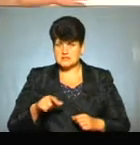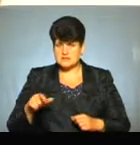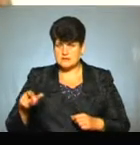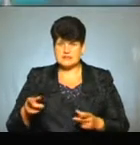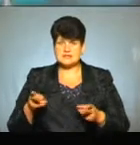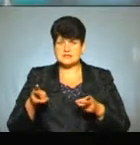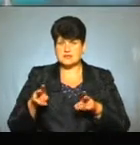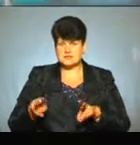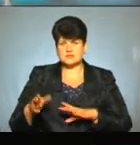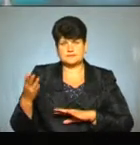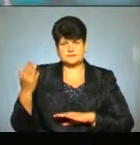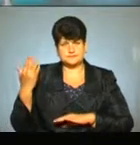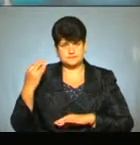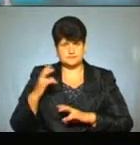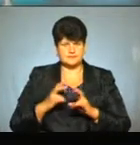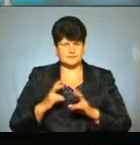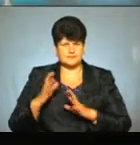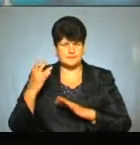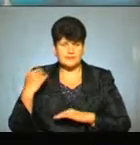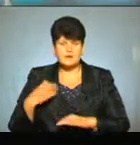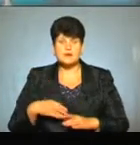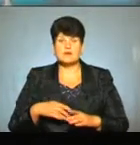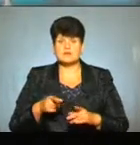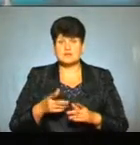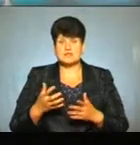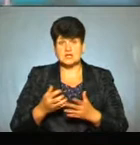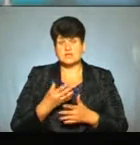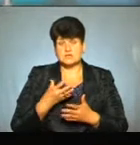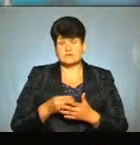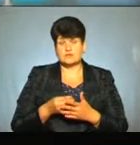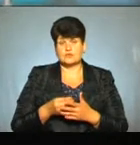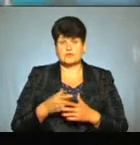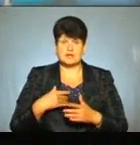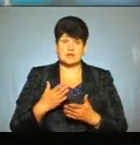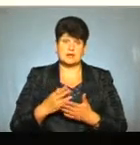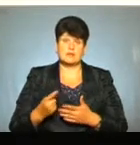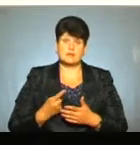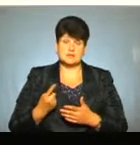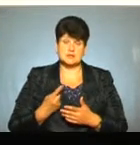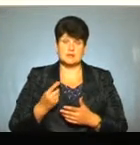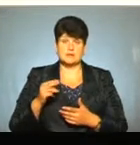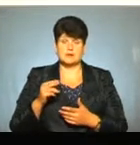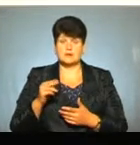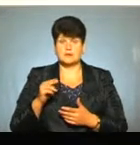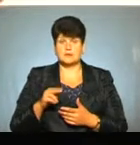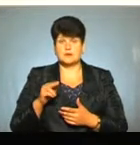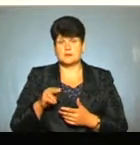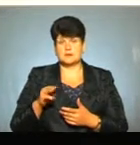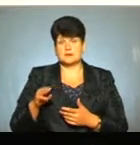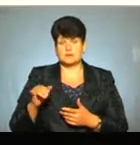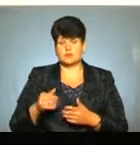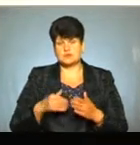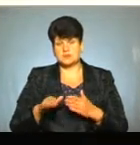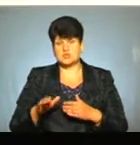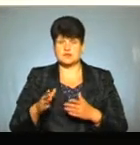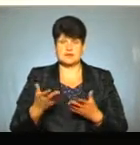з часів існування заводів, фабрик, вони знайшли свою нішу. Вони стали майстрами в закладах професійної освіти, вони пішли